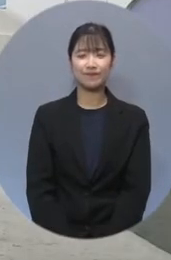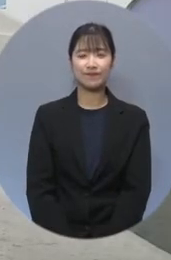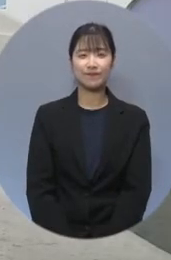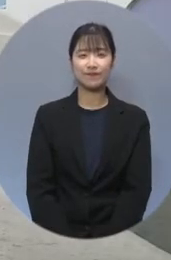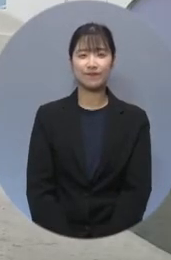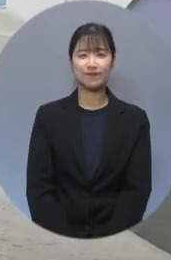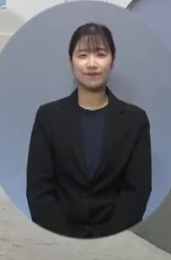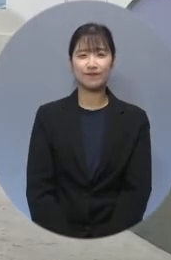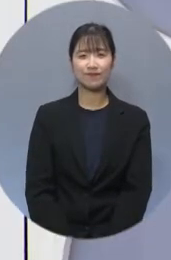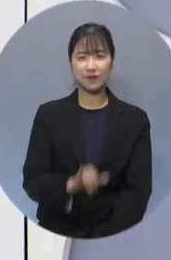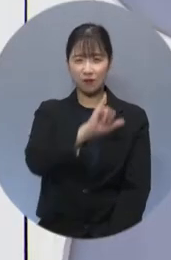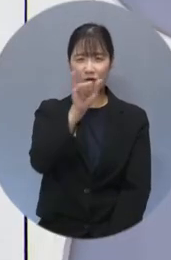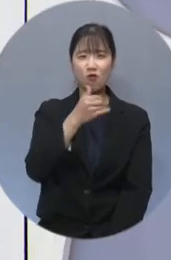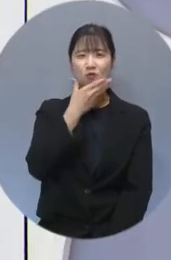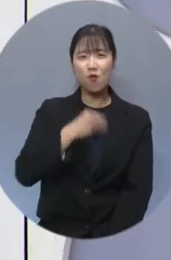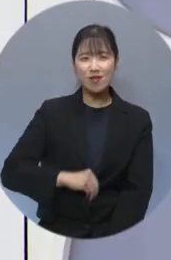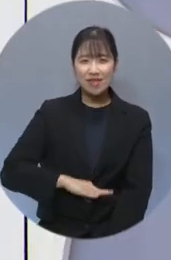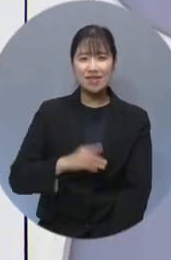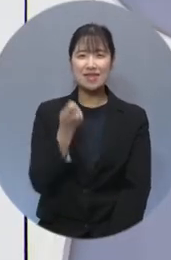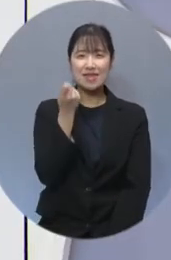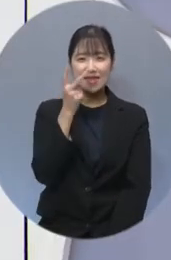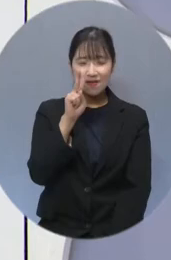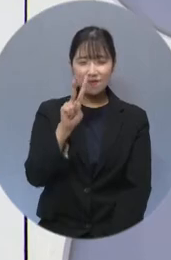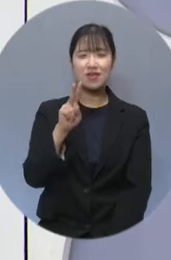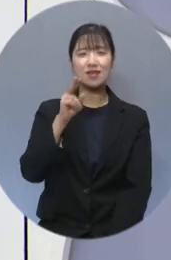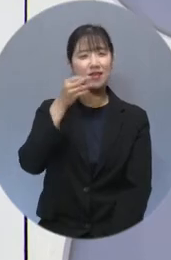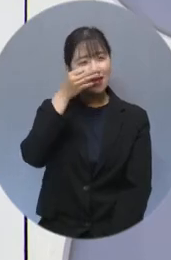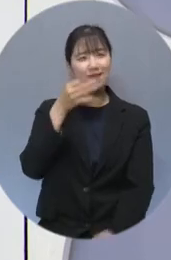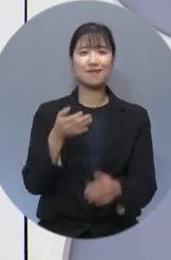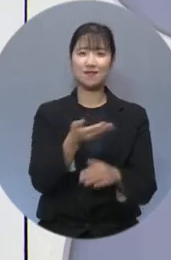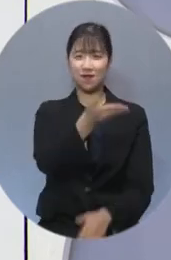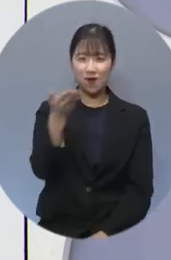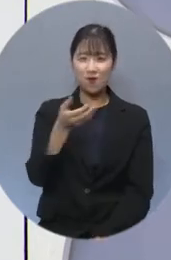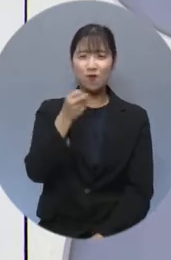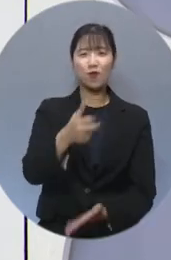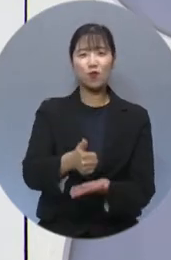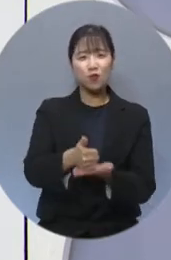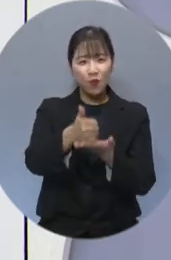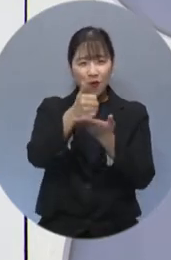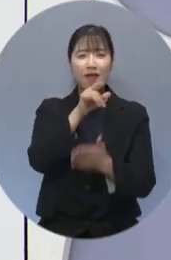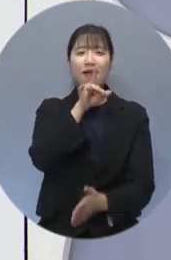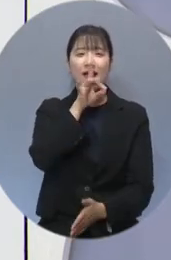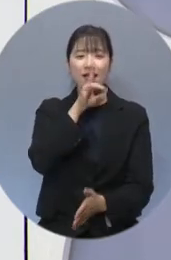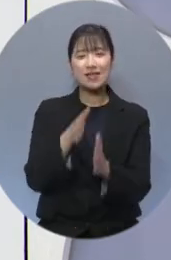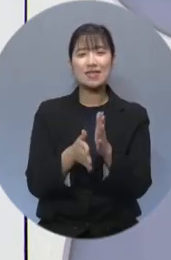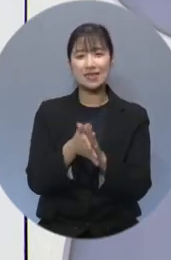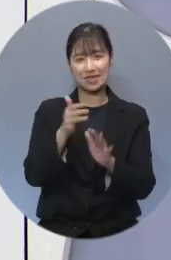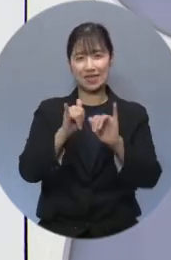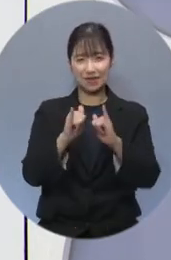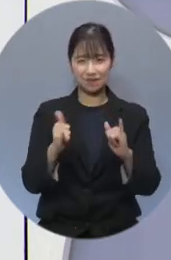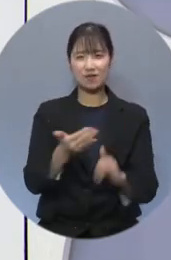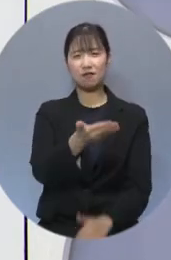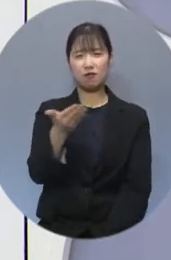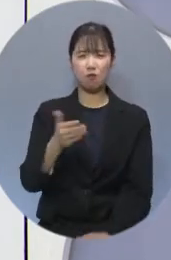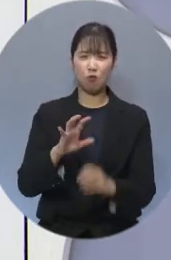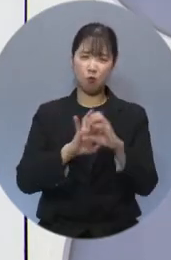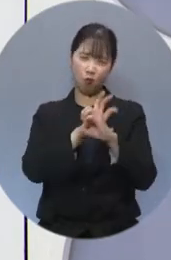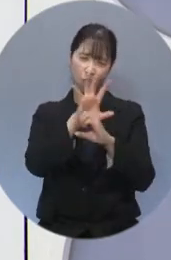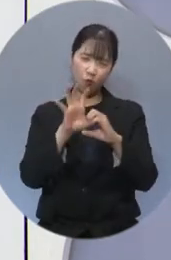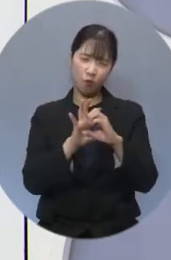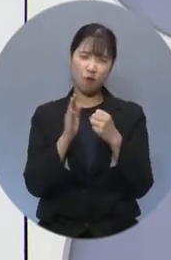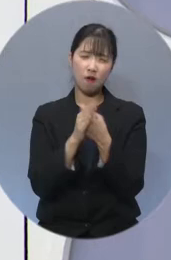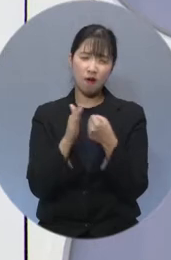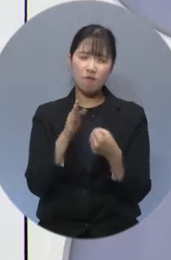네, 전국의 복지TV 시청자 여러분 그리고 존경하는 강릉 시민 여러분, 코로나 때문에 정말